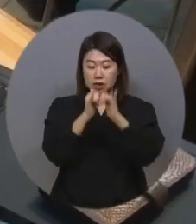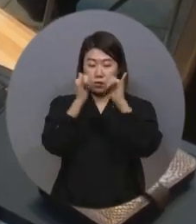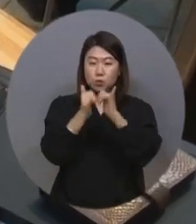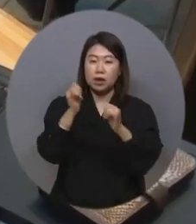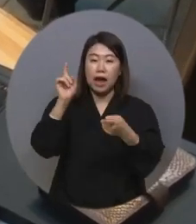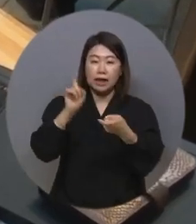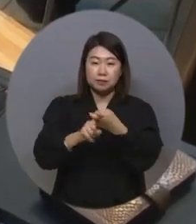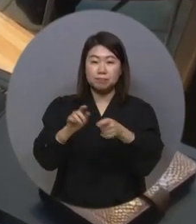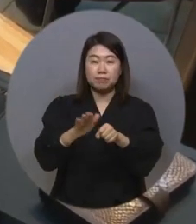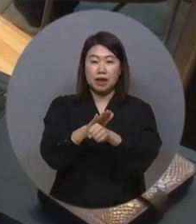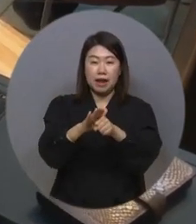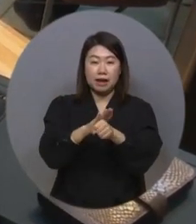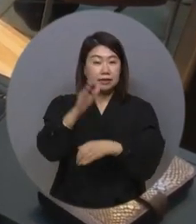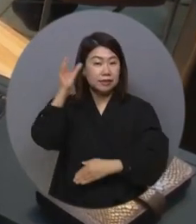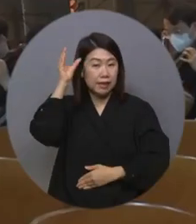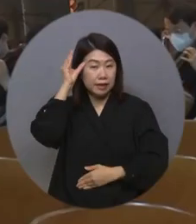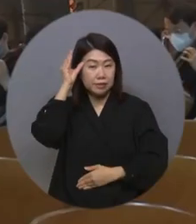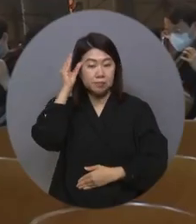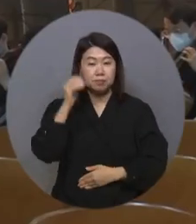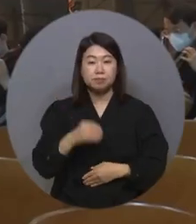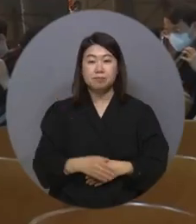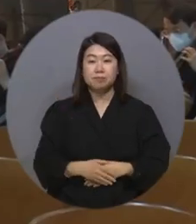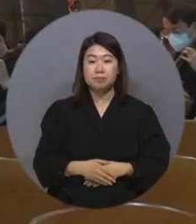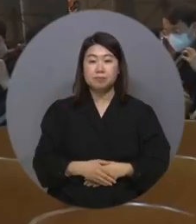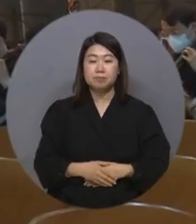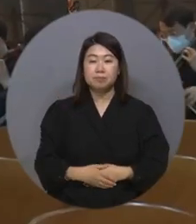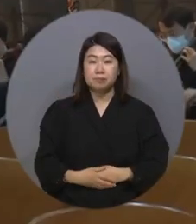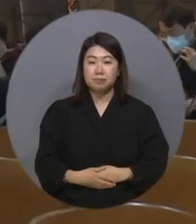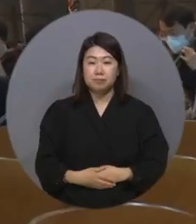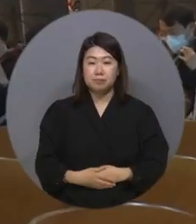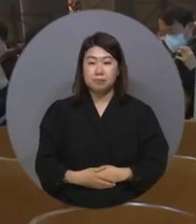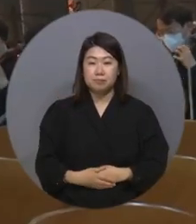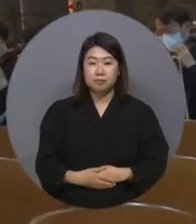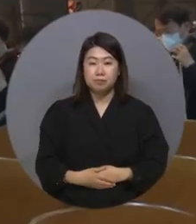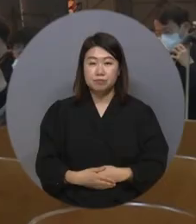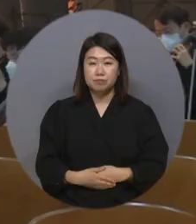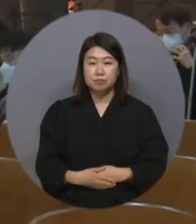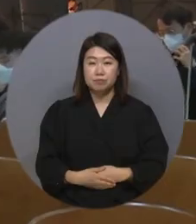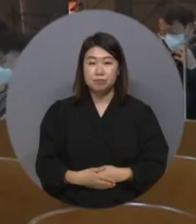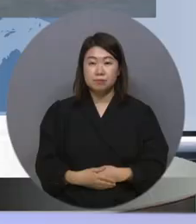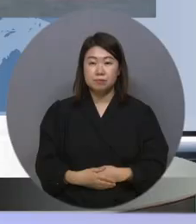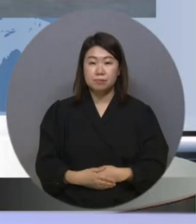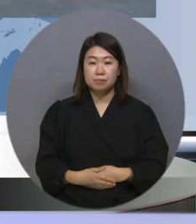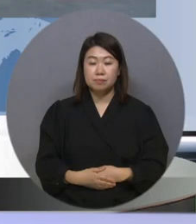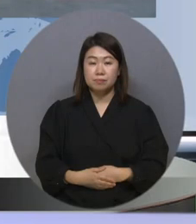더해지길 기대해봅니다. 복지TV 뉴스 이윤희입니다.